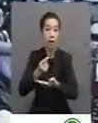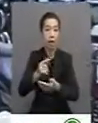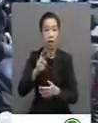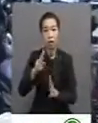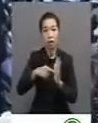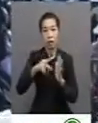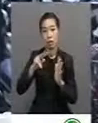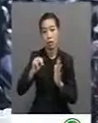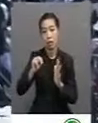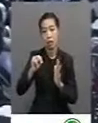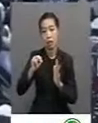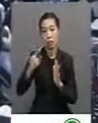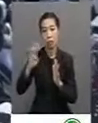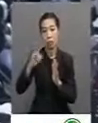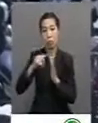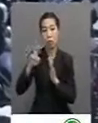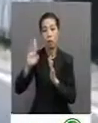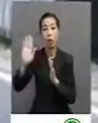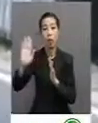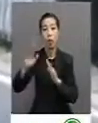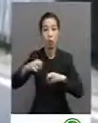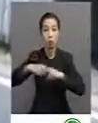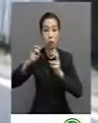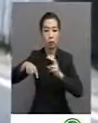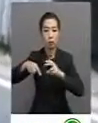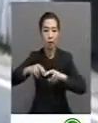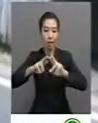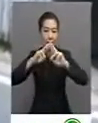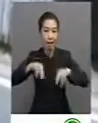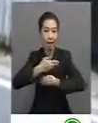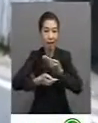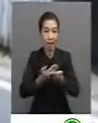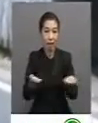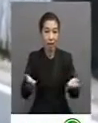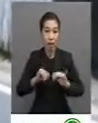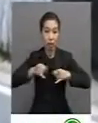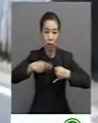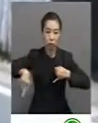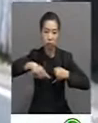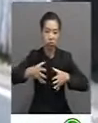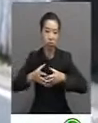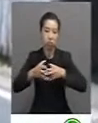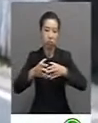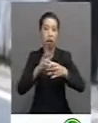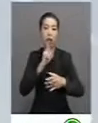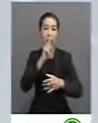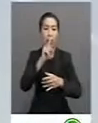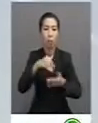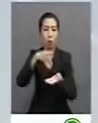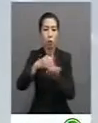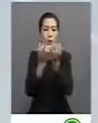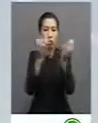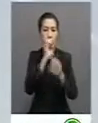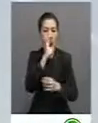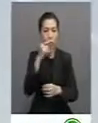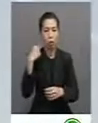นบุรีอำเภอรัตนบุรีจังหวัดสุรินทร์เข้าไปร้องเรียนกับศูนย์ดำรงธรรมค่ะก็มีผู้ประกอบการตั้งร้านค้าขาย